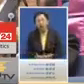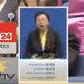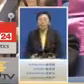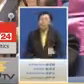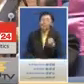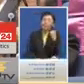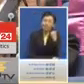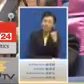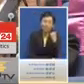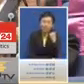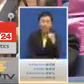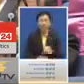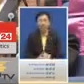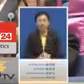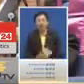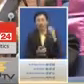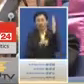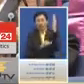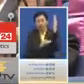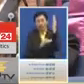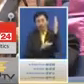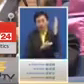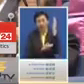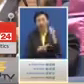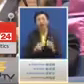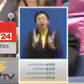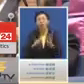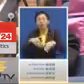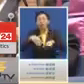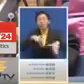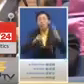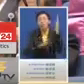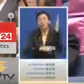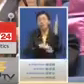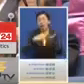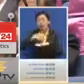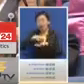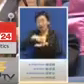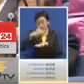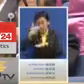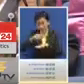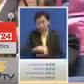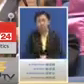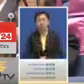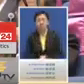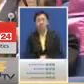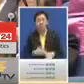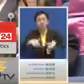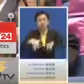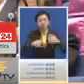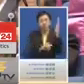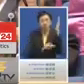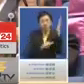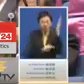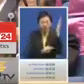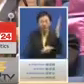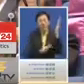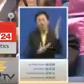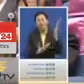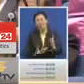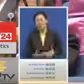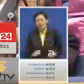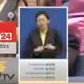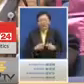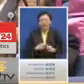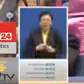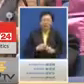ยกตัวอย่างยางพาราเพื่อนจากภาคใต้พูดไปแล้วท่านครับชาวสวนยางโดนผีซ้ำดำ